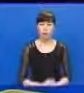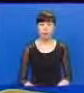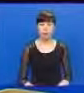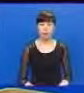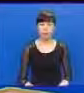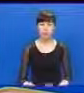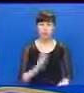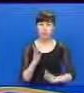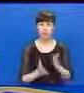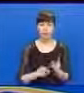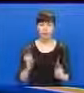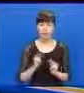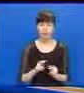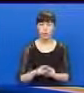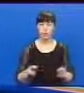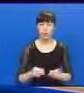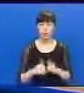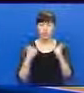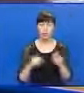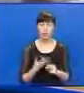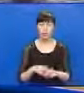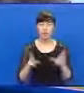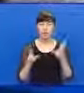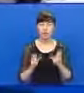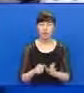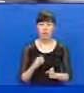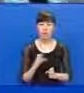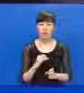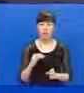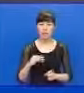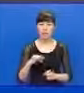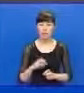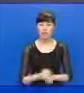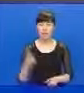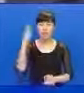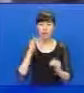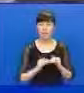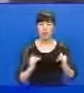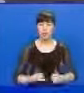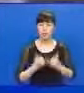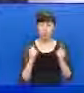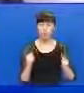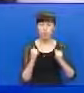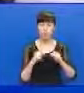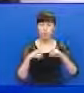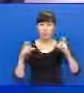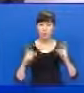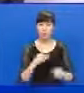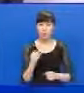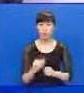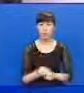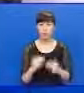Дене шынықтыруды оқыту модульдерін жетілдіру. Осындай тақырыпта Бекзат Саттарханов атындағы дарынды балаларға арналған спорт мектеп интернатында